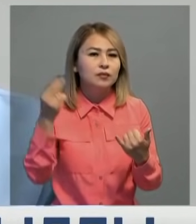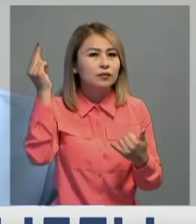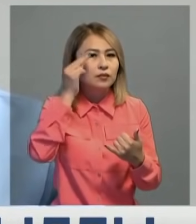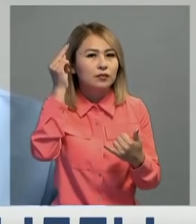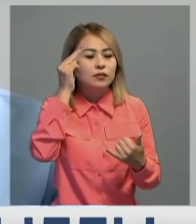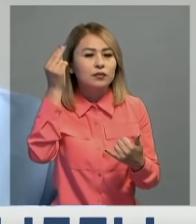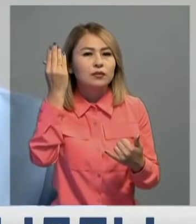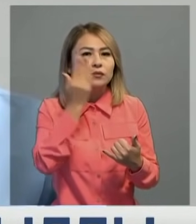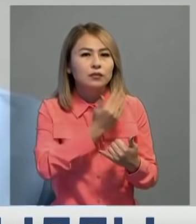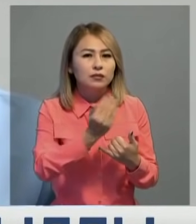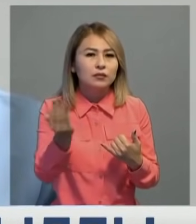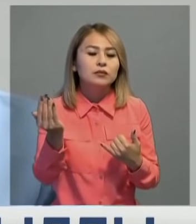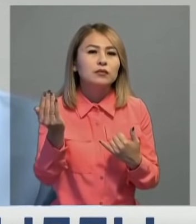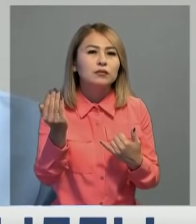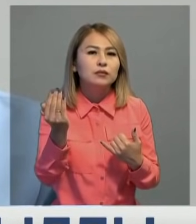білімдерін осы